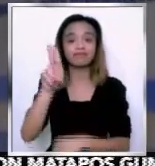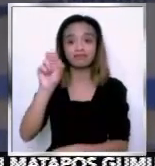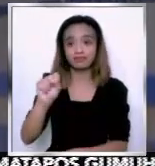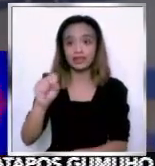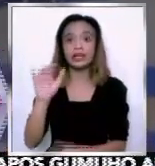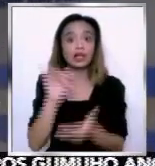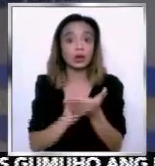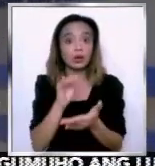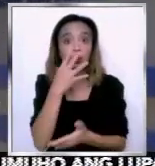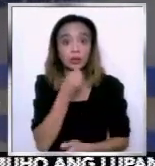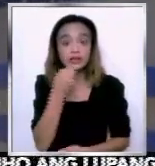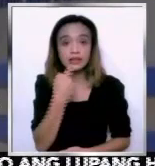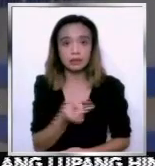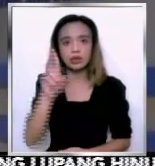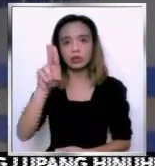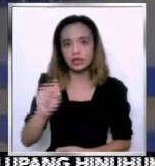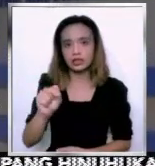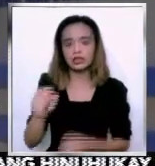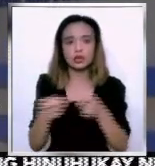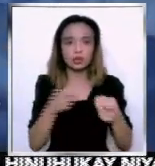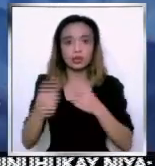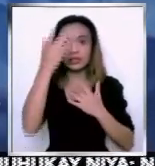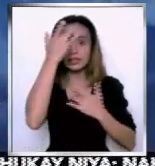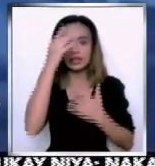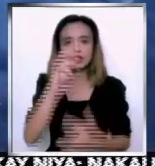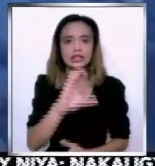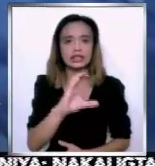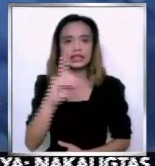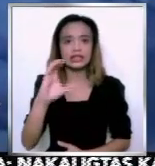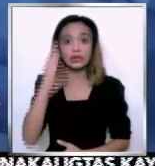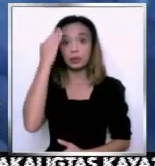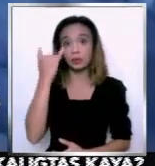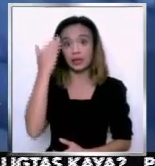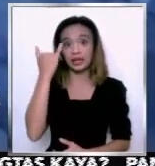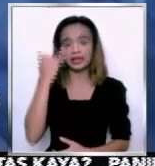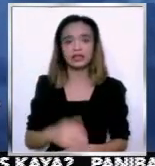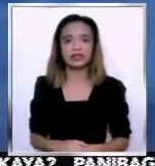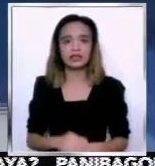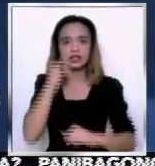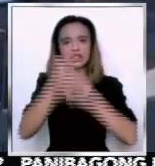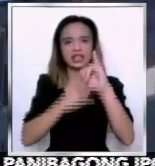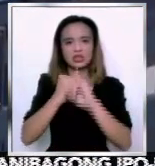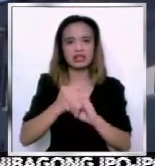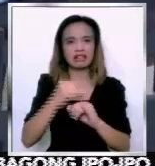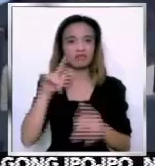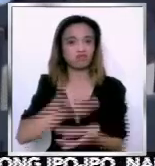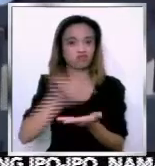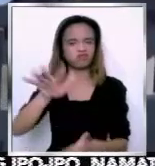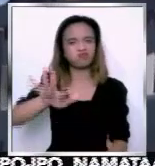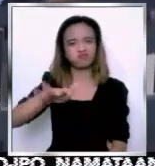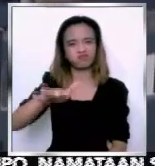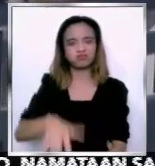Centers for Disease Control and Prevention o CDC dahil sa pagtamlay ng international flights doon. Marami raw kasi